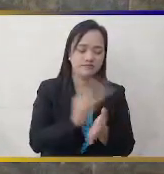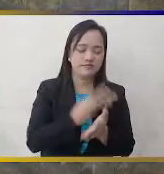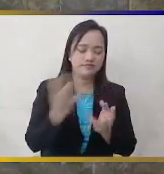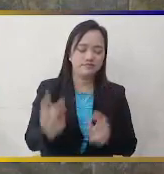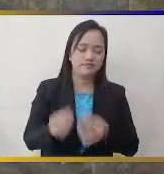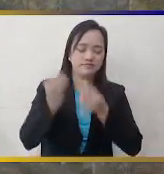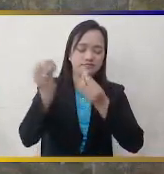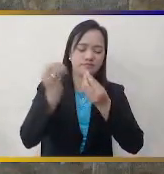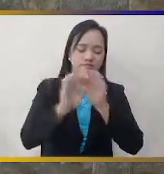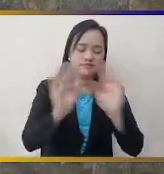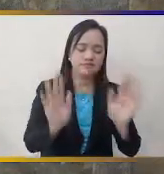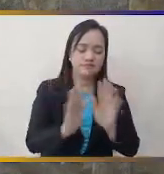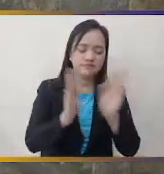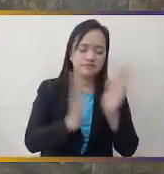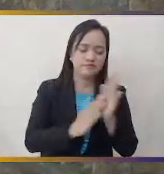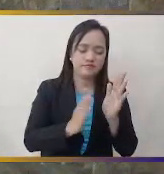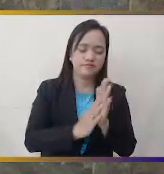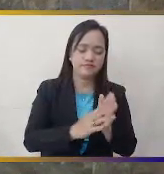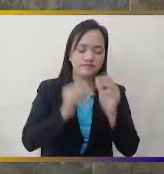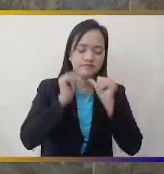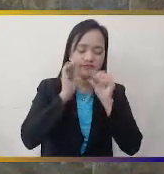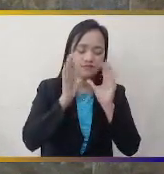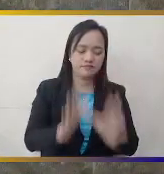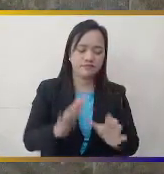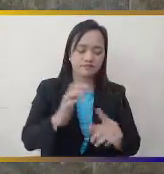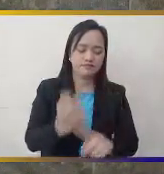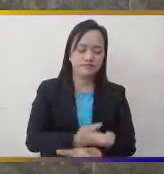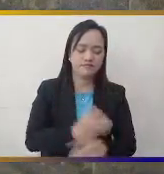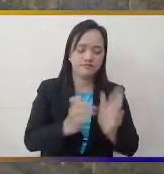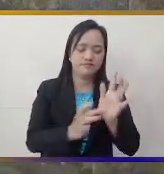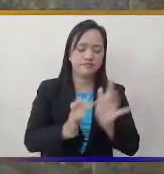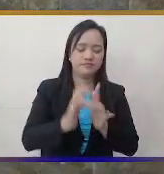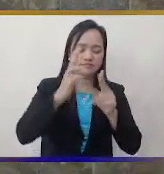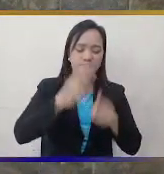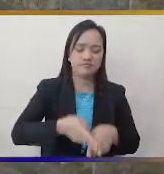school lesson bless us for the rest of the service Oh God in Jesus name we Pray amen